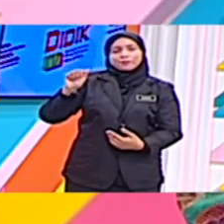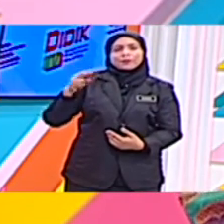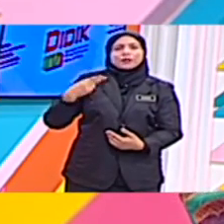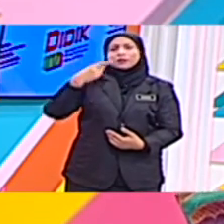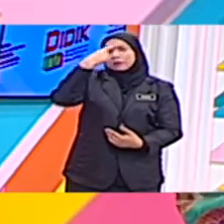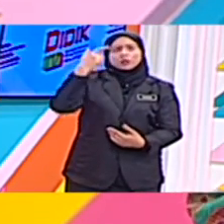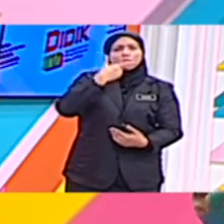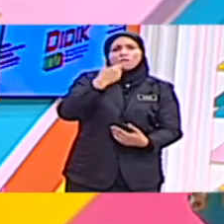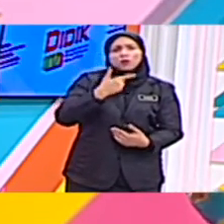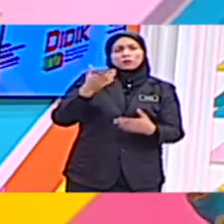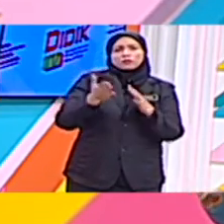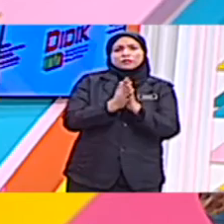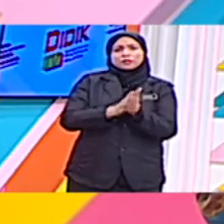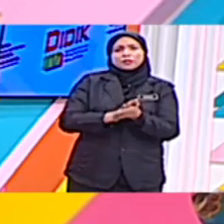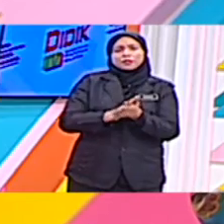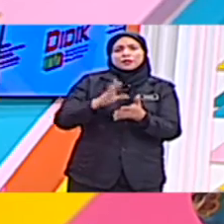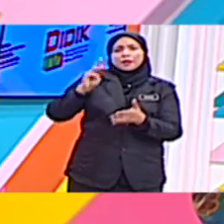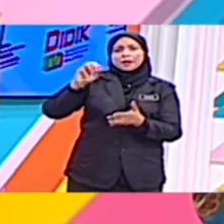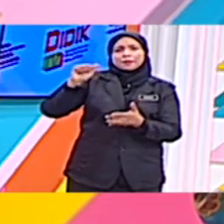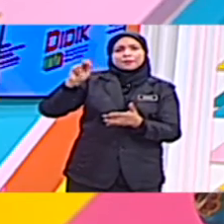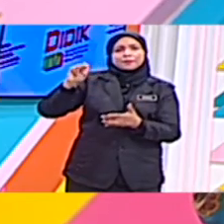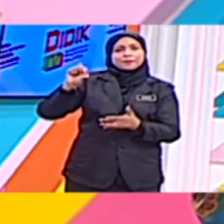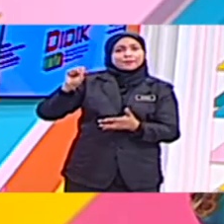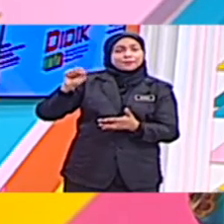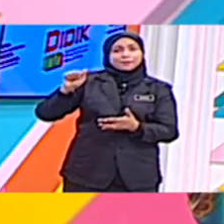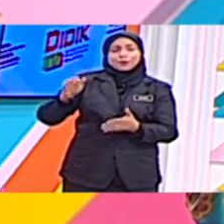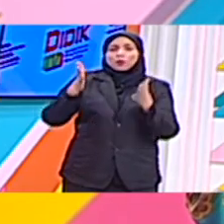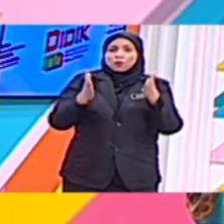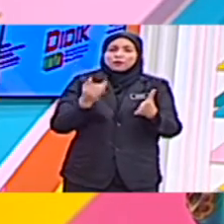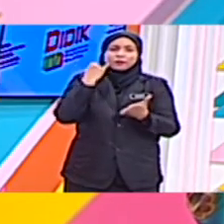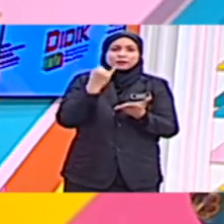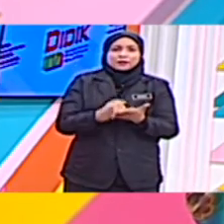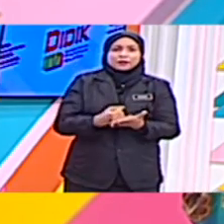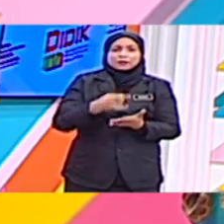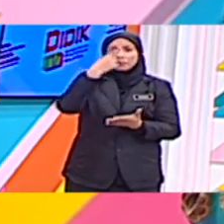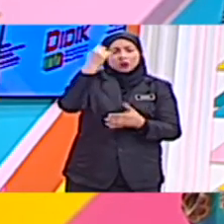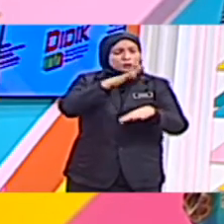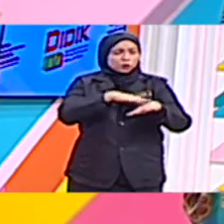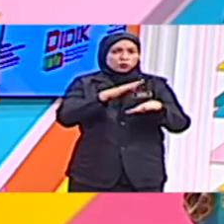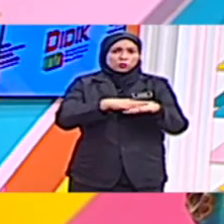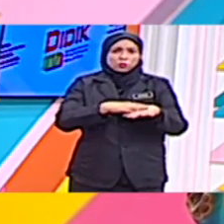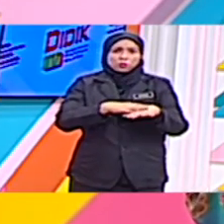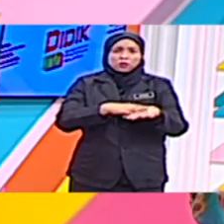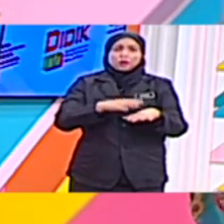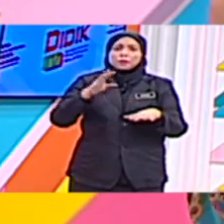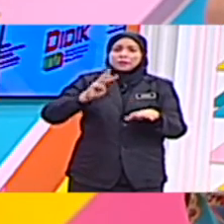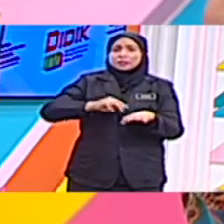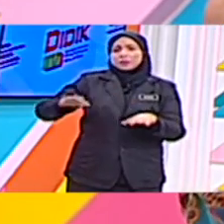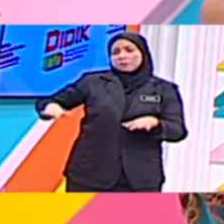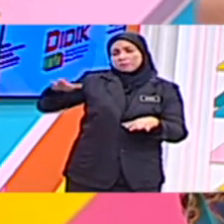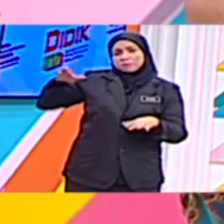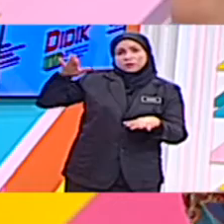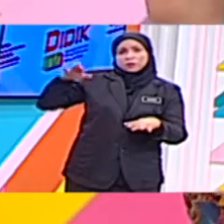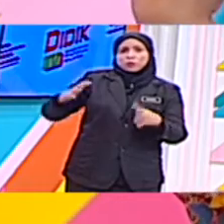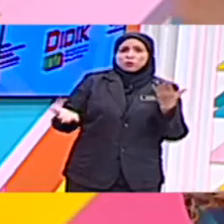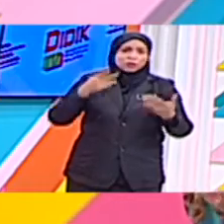mangsa. Okey. Bila mereka disentuh ataupun dilakukan dengan perkara-perkara yang tidak betul semasa mereka kanak, kenangan ini